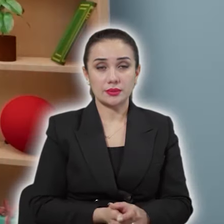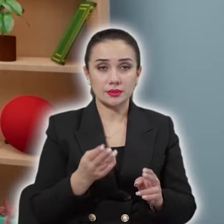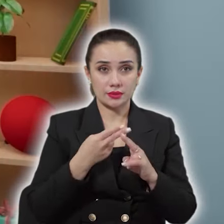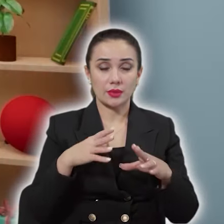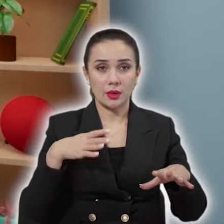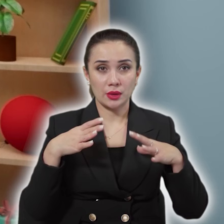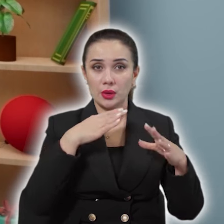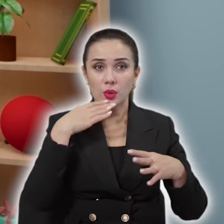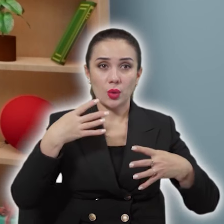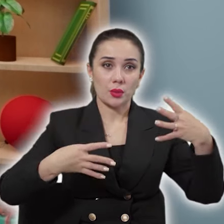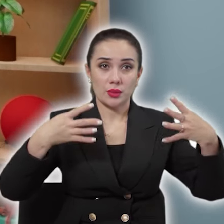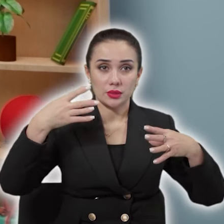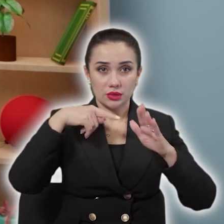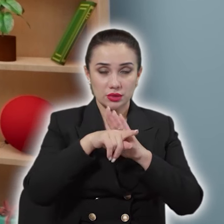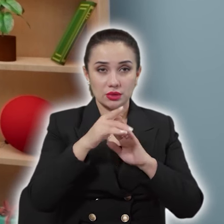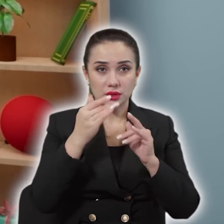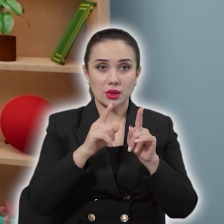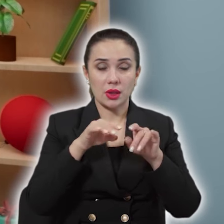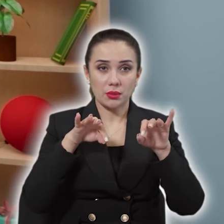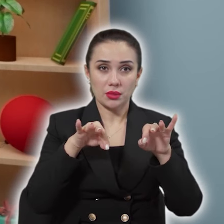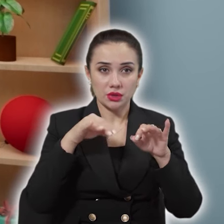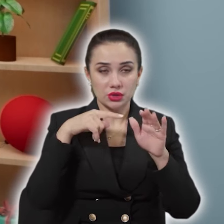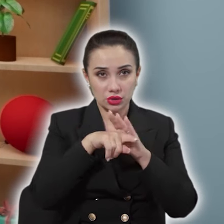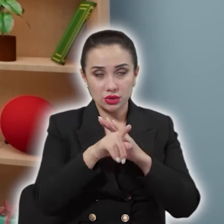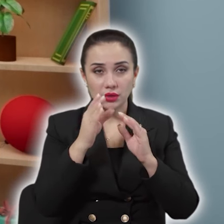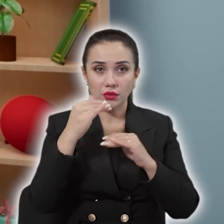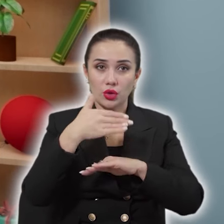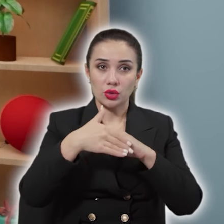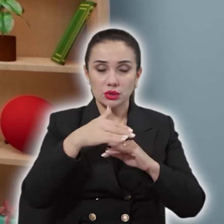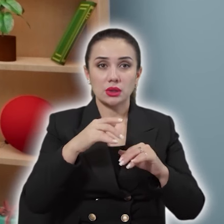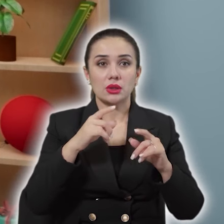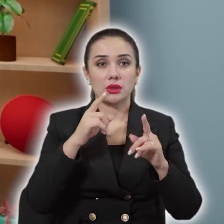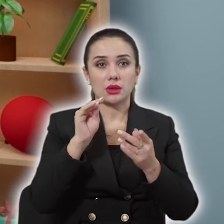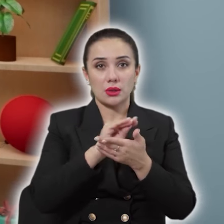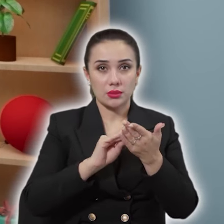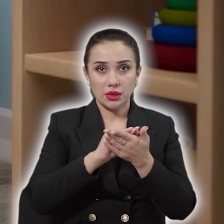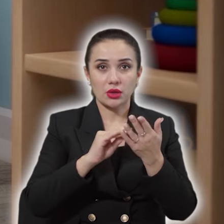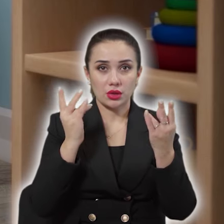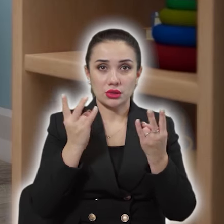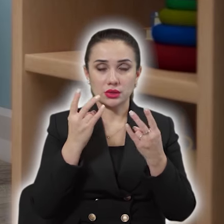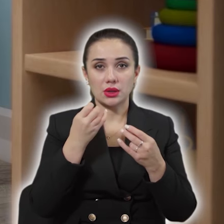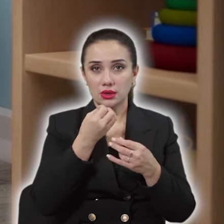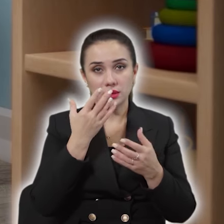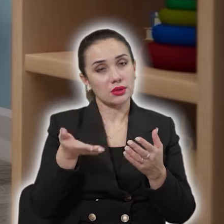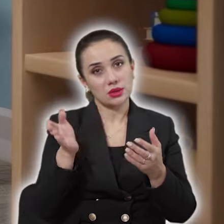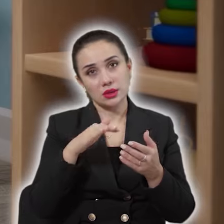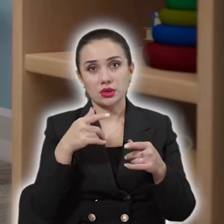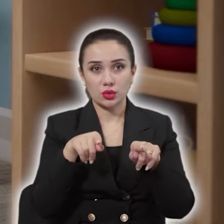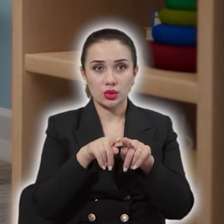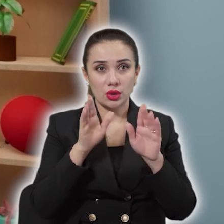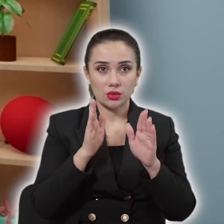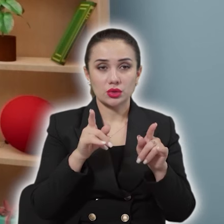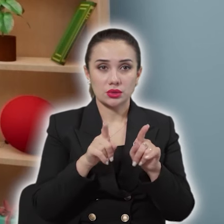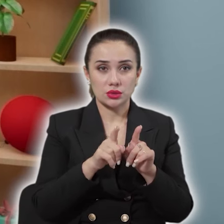Endi bu mashqni ko'p qavatli binolar ichida, mashina ichida va ko'chada ham takrorlashing kerak. Yaxshi, ketdik unday